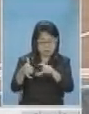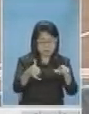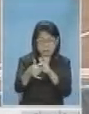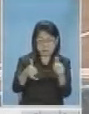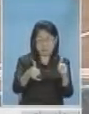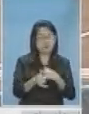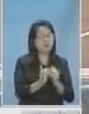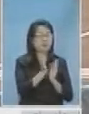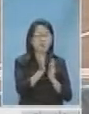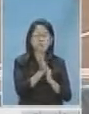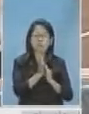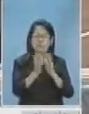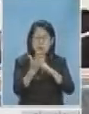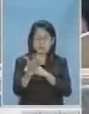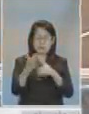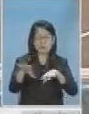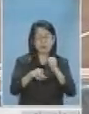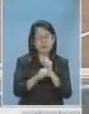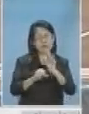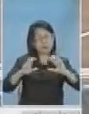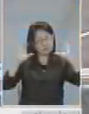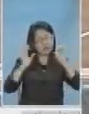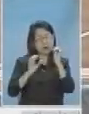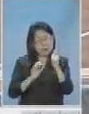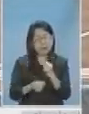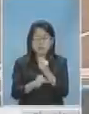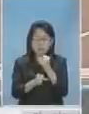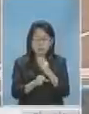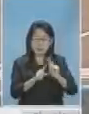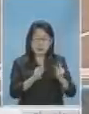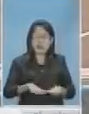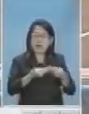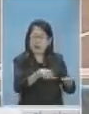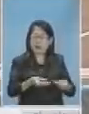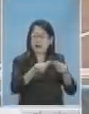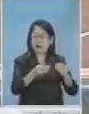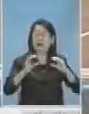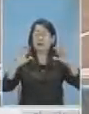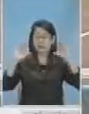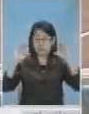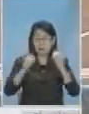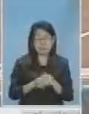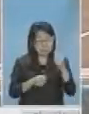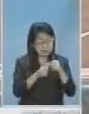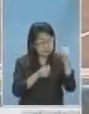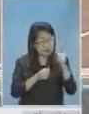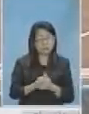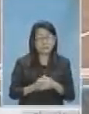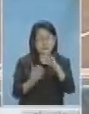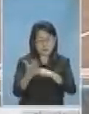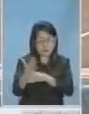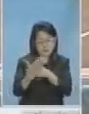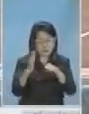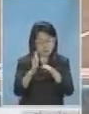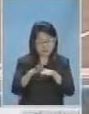าลนะครับและเขาก็ตั้งใจสนองตอบต่อนโยบายรัฐบาลอย่างยิ่งเลยนะครับถ้าท่านจำได้นะครับนโยบาย16ข้อที่เป็นนโย